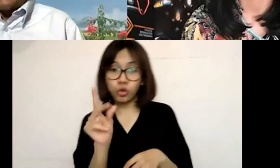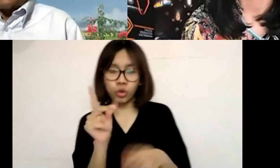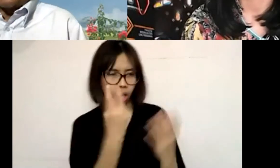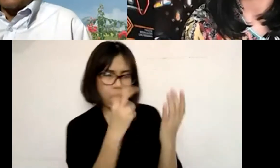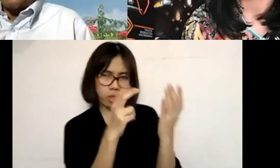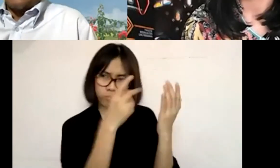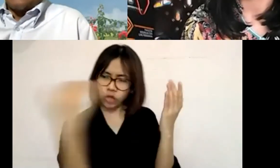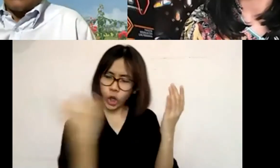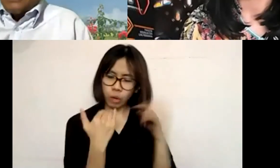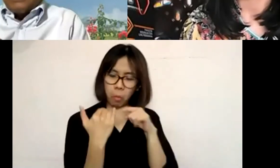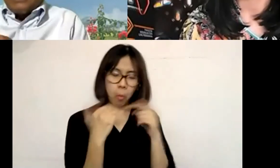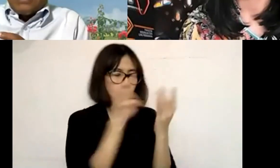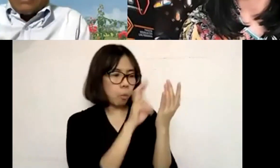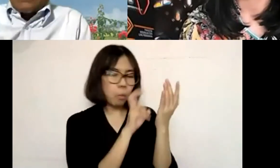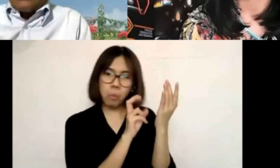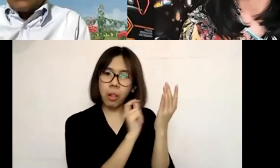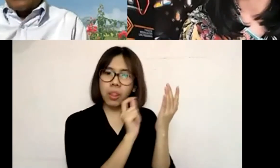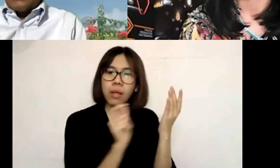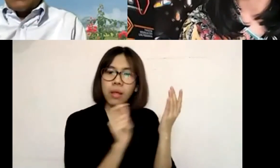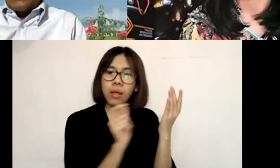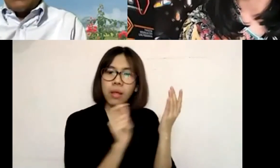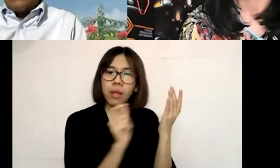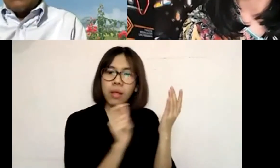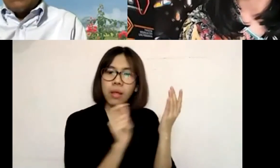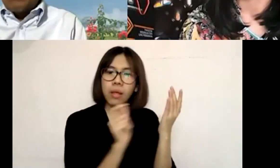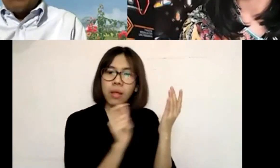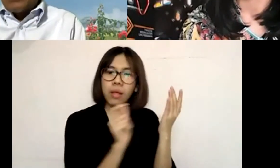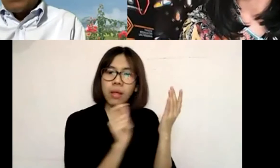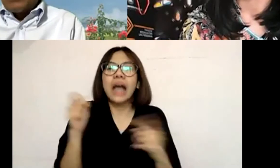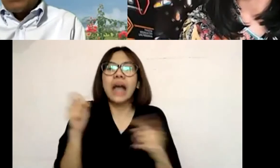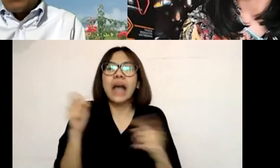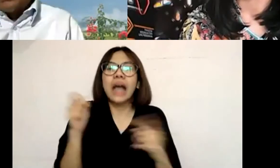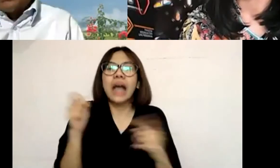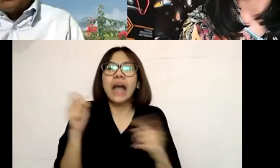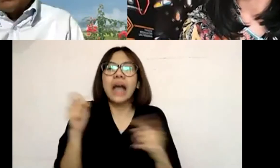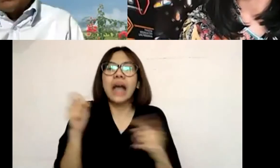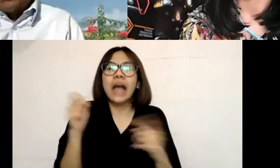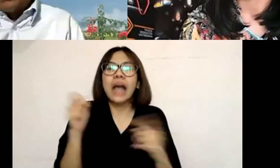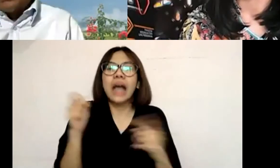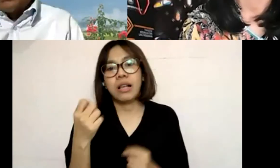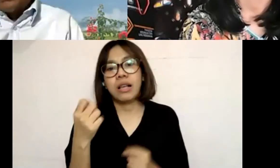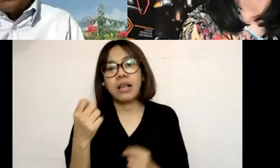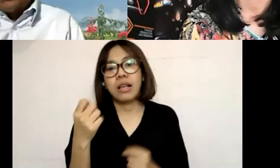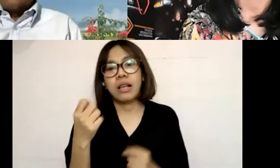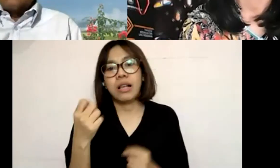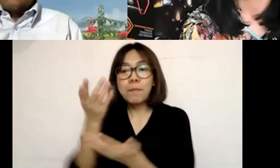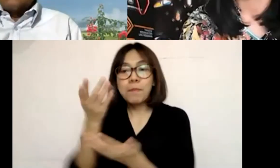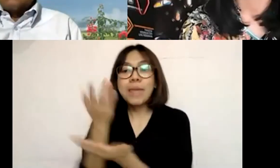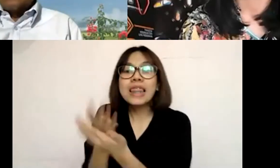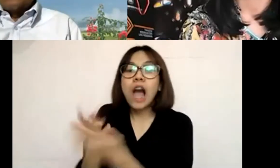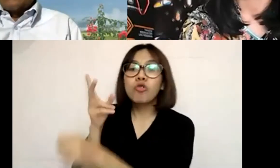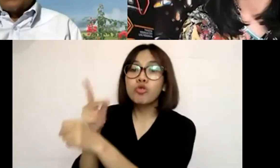itu Mbak Tasya nanti ya di sekolah mungkin dengan guru bimbing untuk